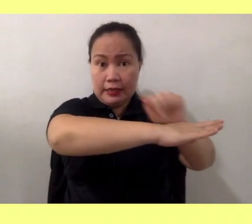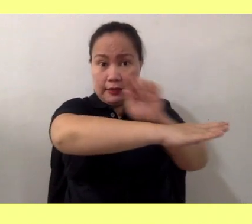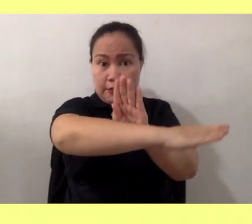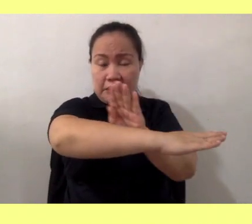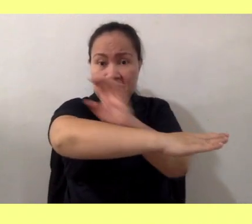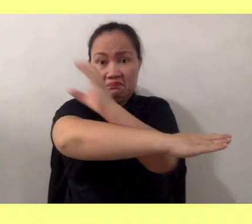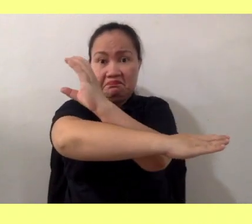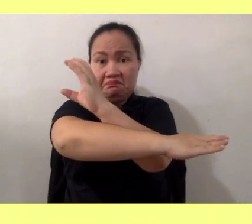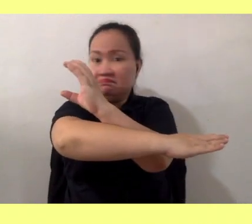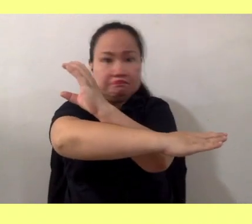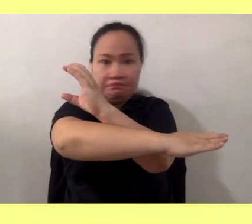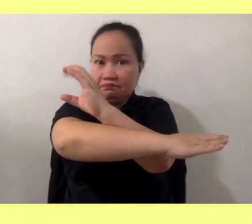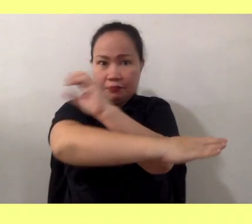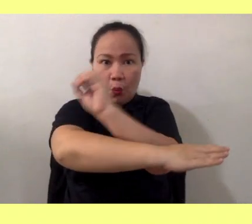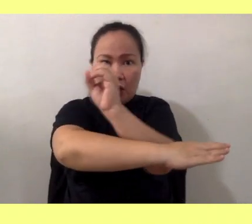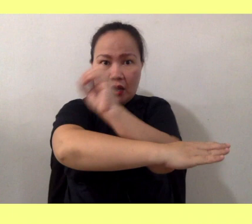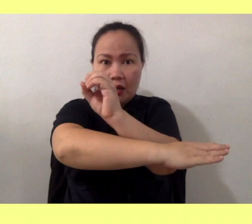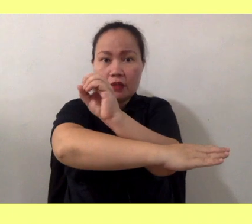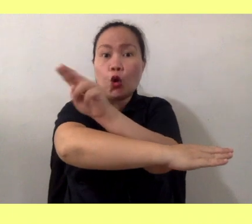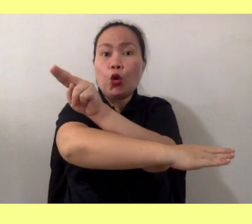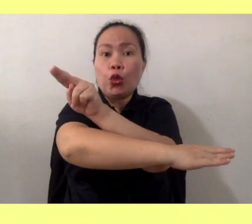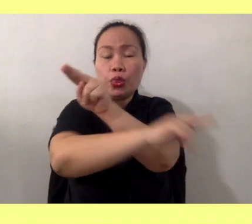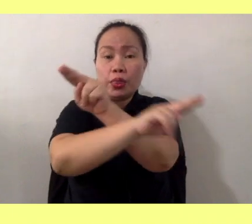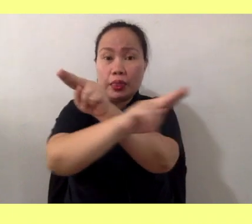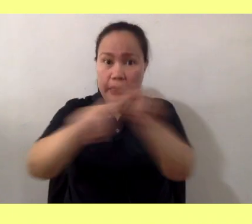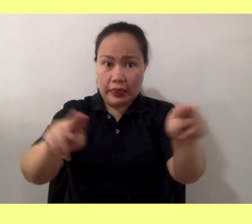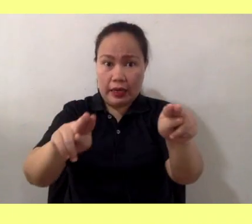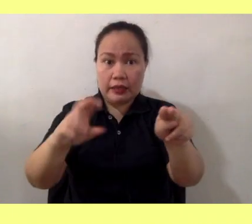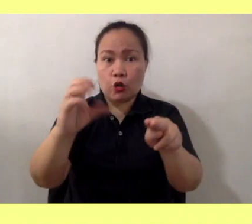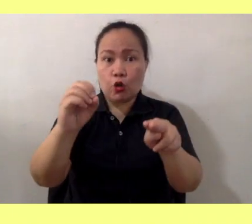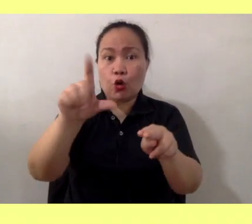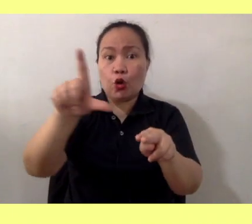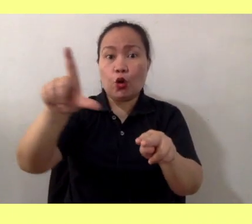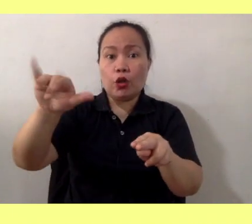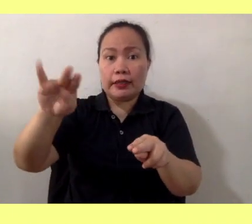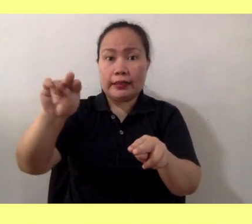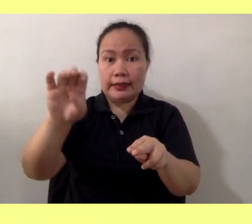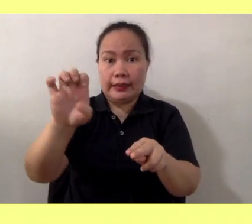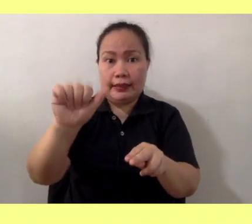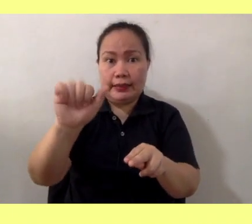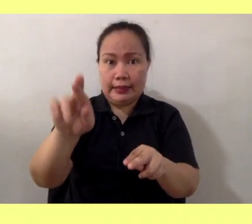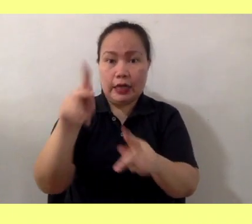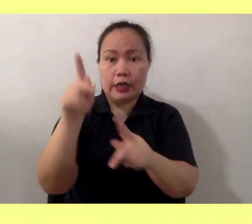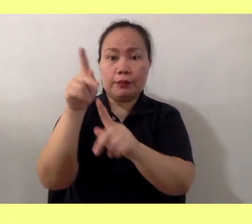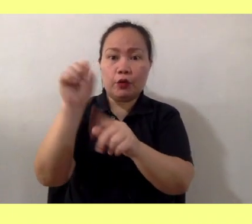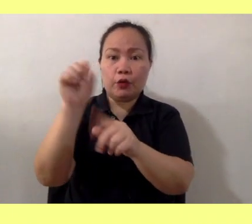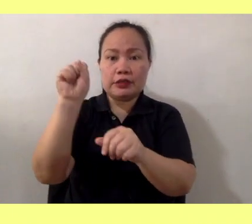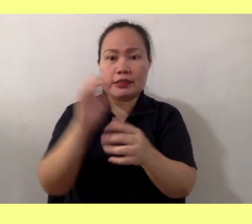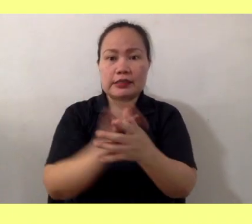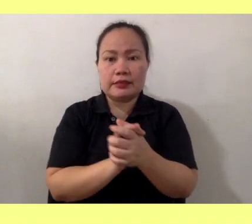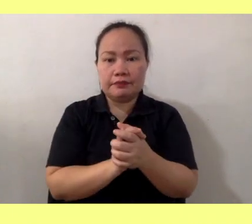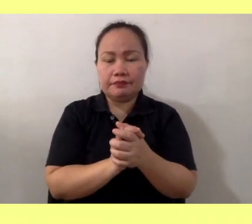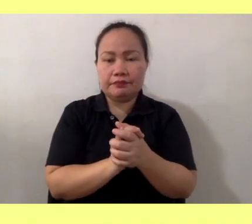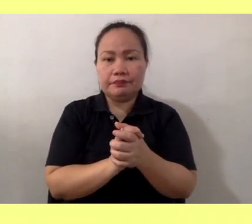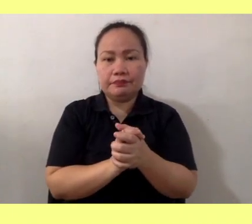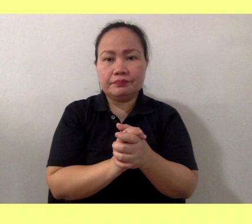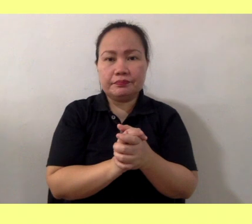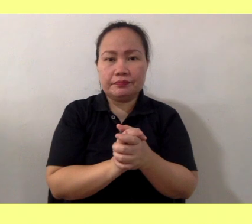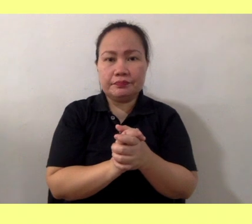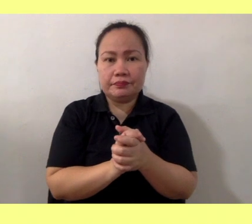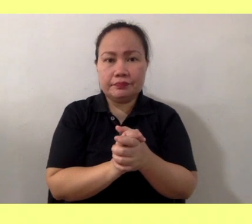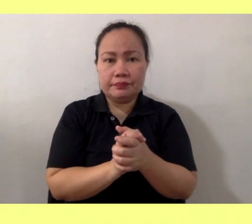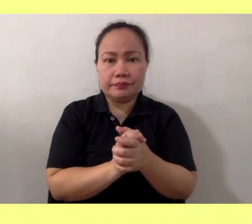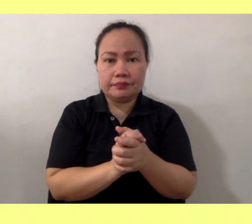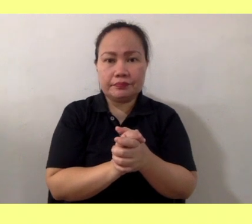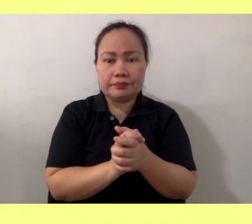B ay nasa line, pero si C wala. Okay, so ito po yung isang example natin